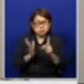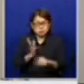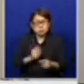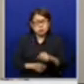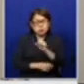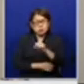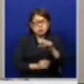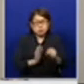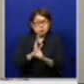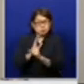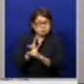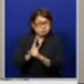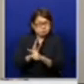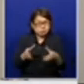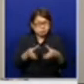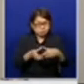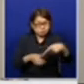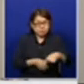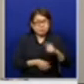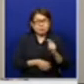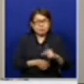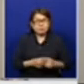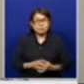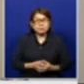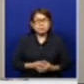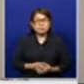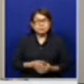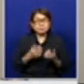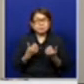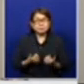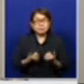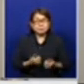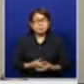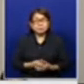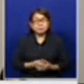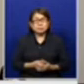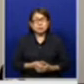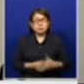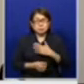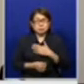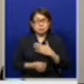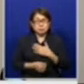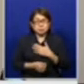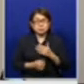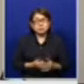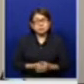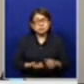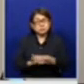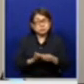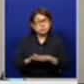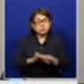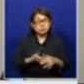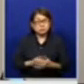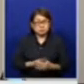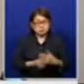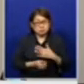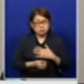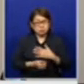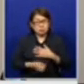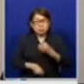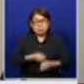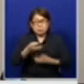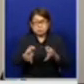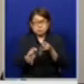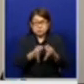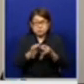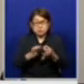ังหวัดศรีสะเกษพรรคเพื่อไทยวันนี้ผมได้ขออนุญาตมีโอกาสอภิปราย